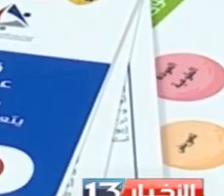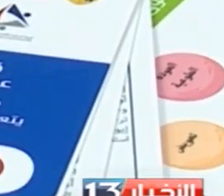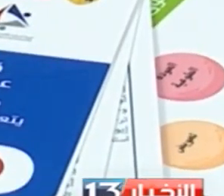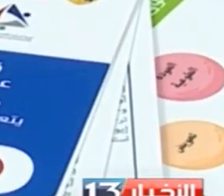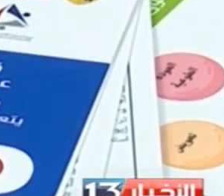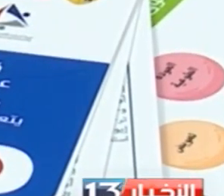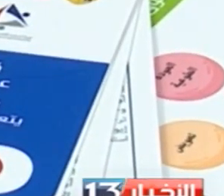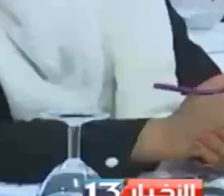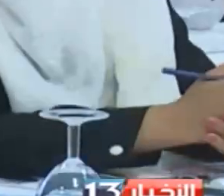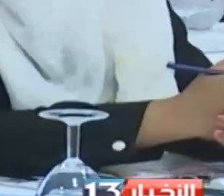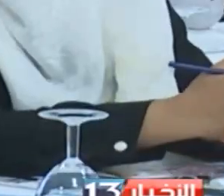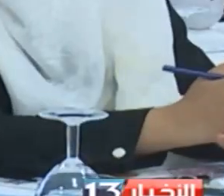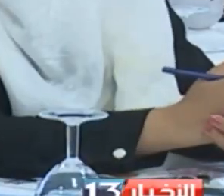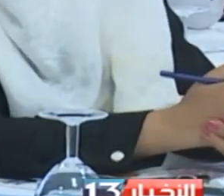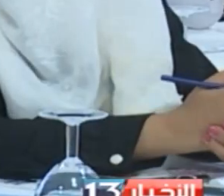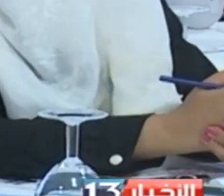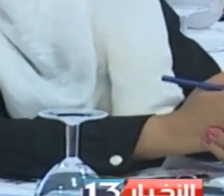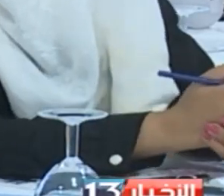للتوعيه